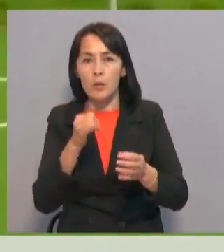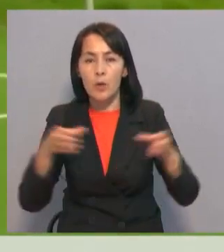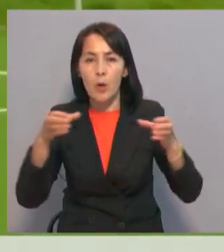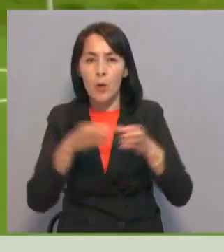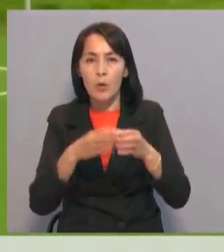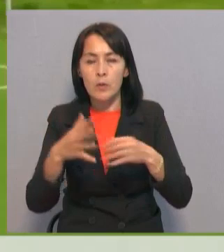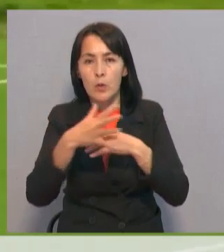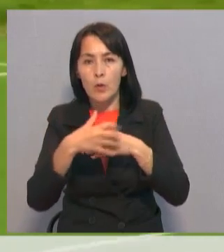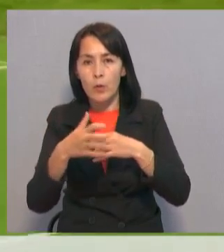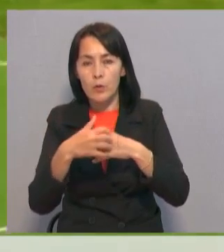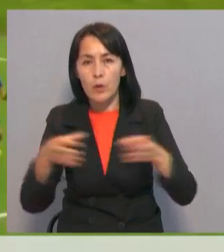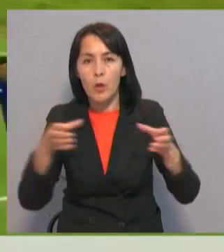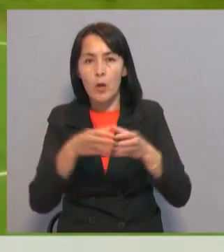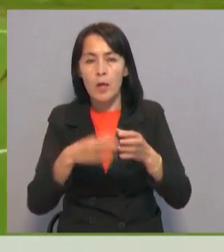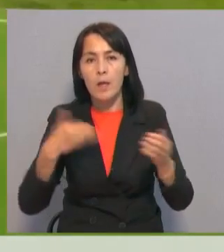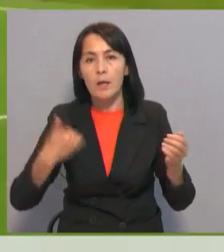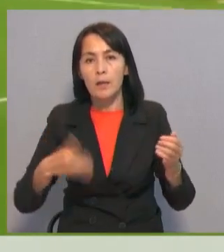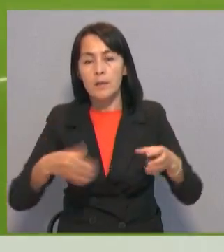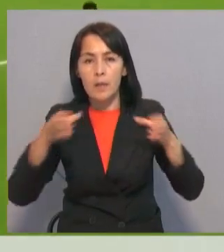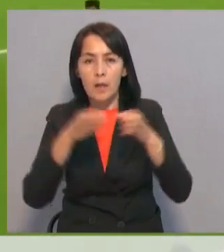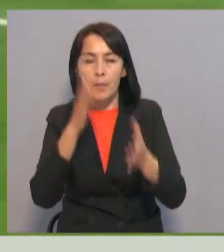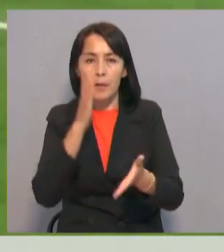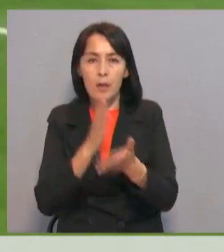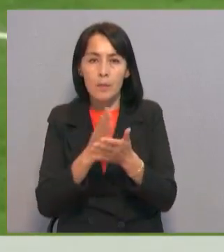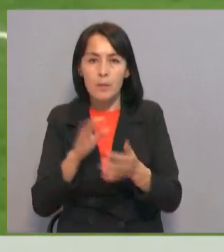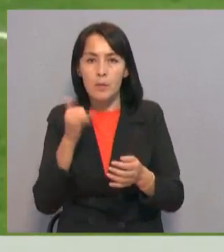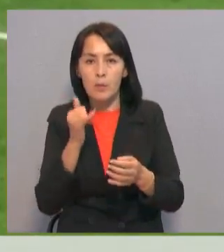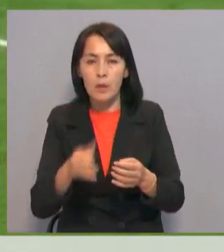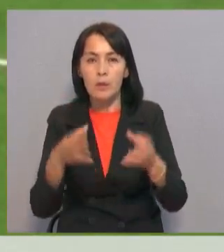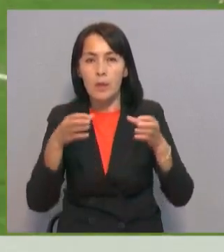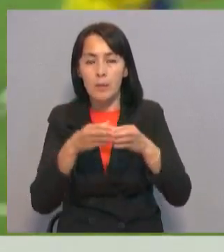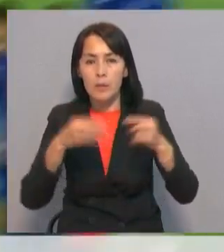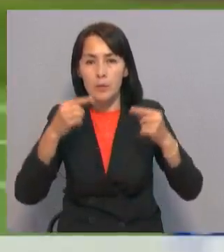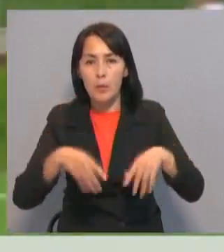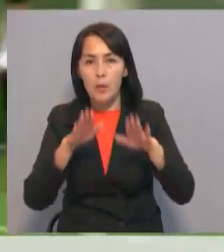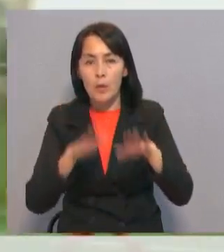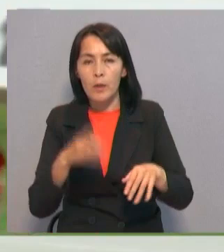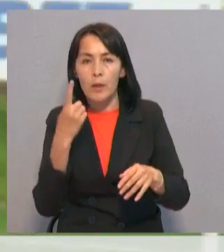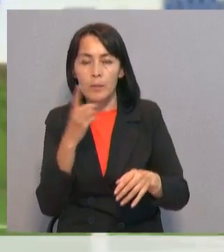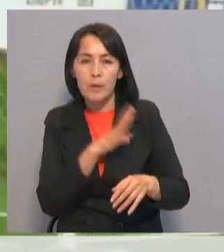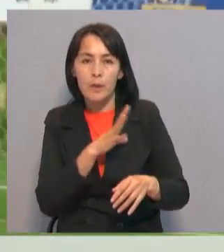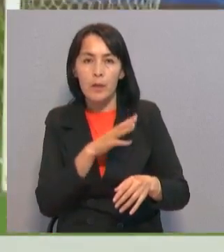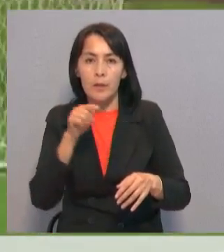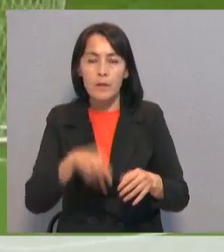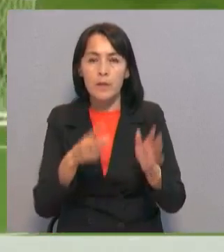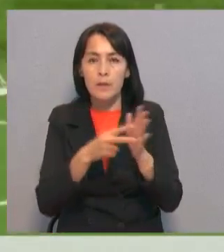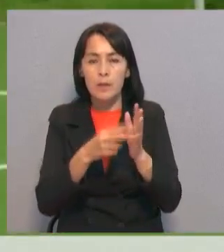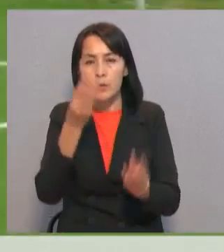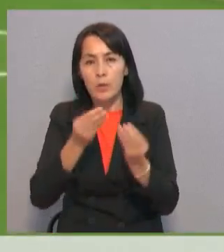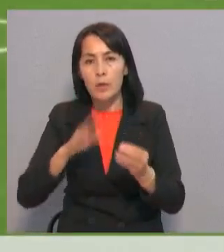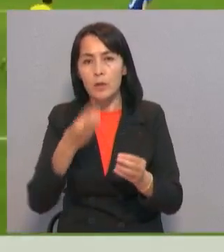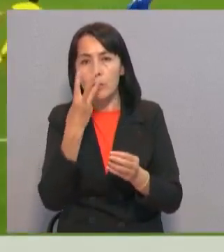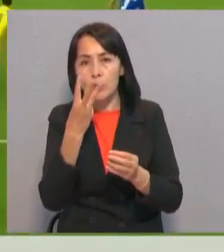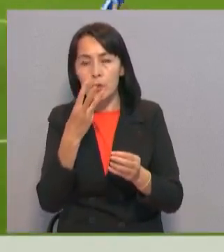командасы, Көкшетаудың Оқжетпесі, Тараз қаласының командалары бар. Оралдың Ақжайығы төменгі орындардың бірінде жайғасты. 8